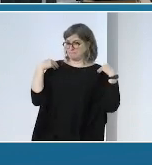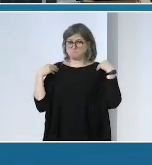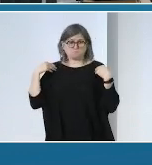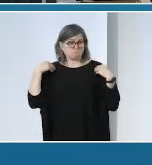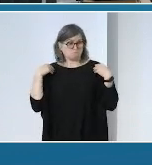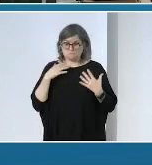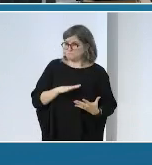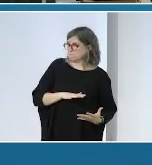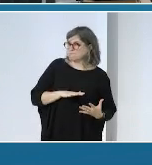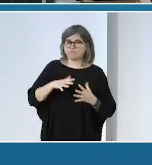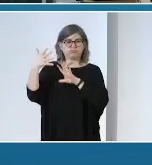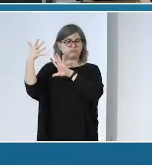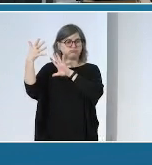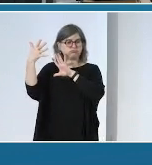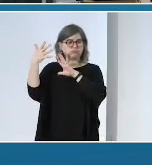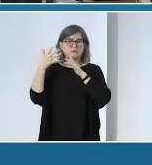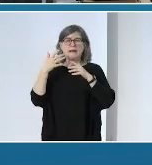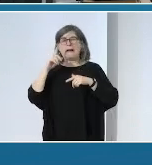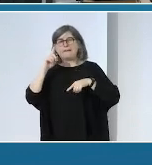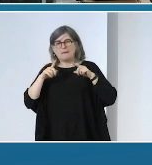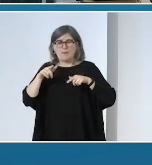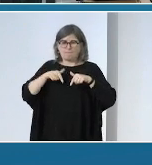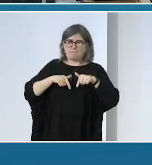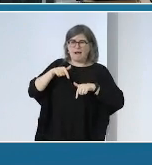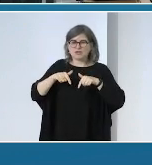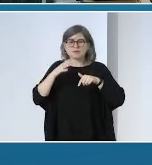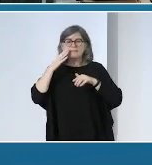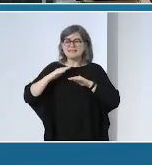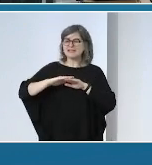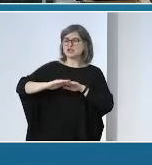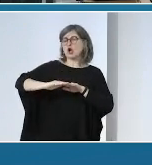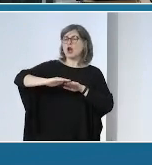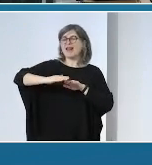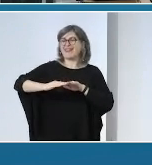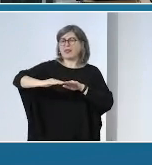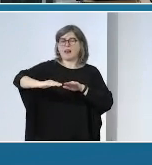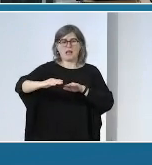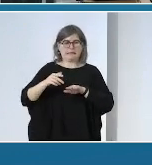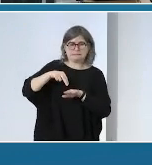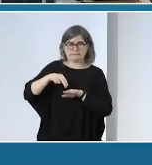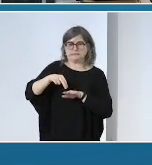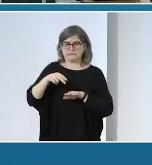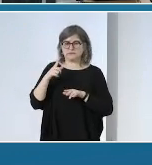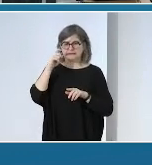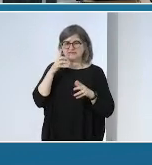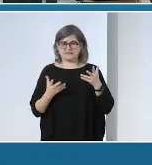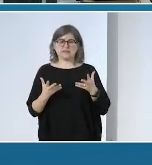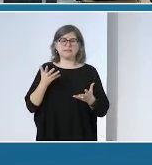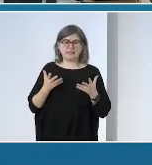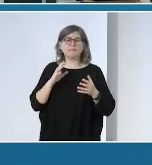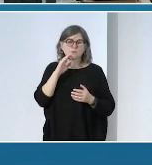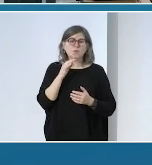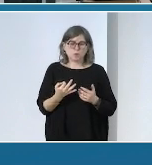garde juste une instabilité à la marche sur les sols irréguliers. Elle a quelques troubles de l'équilibre qui